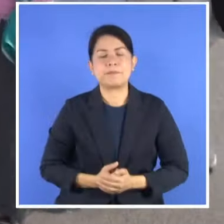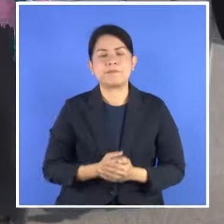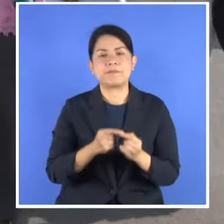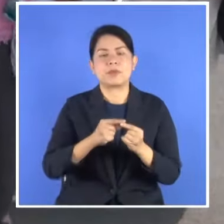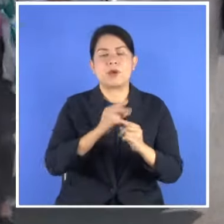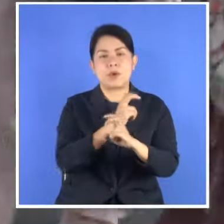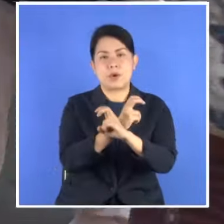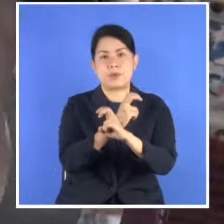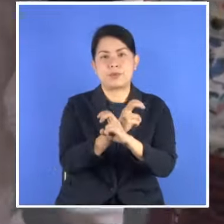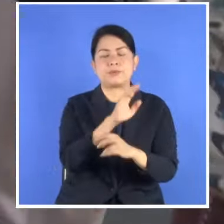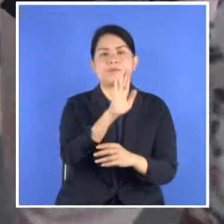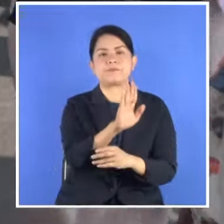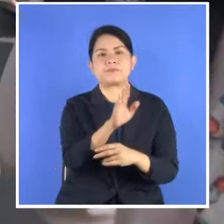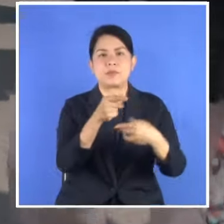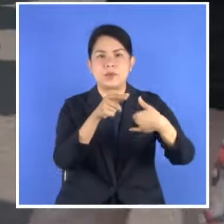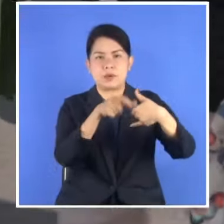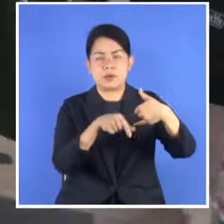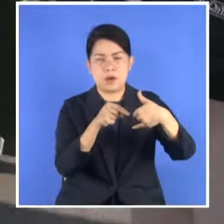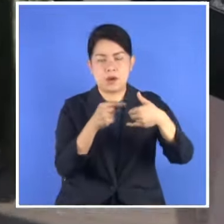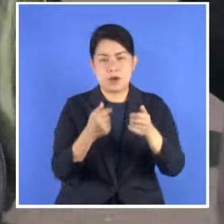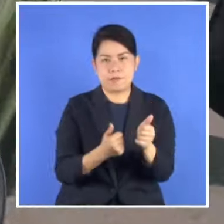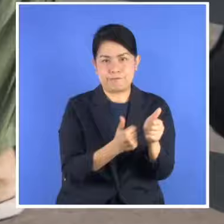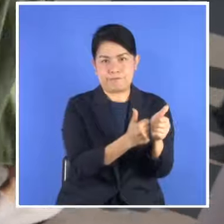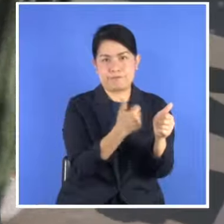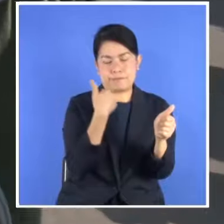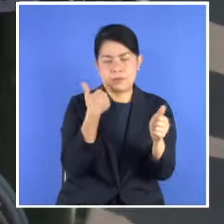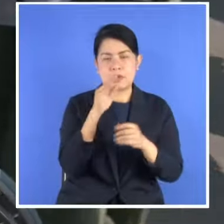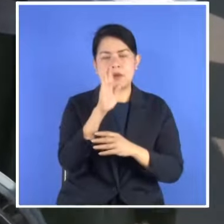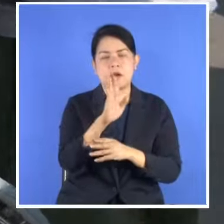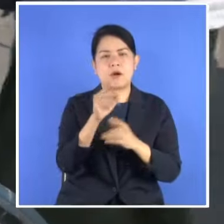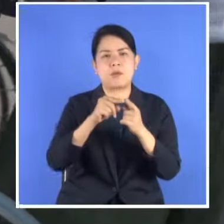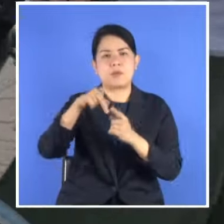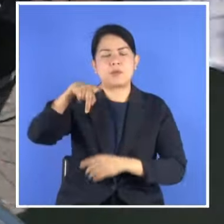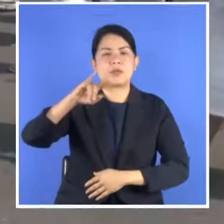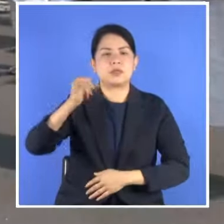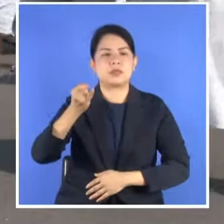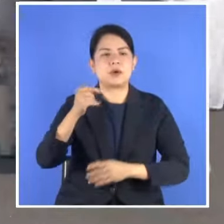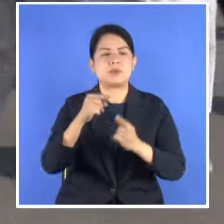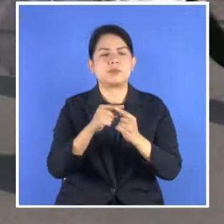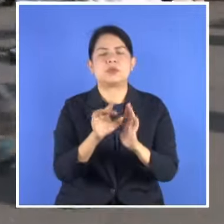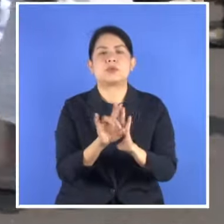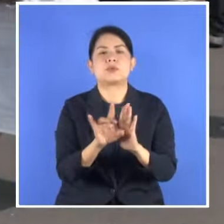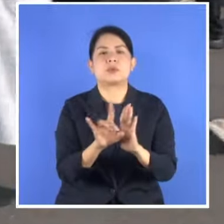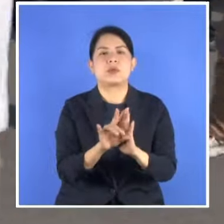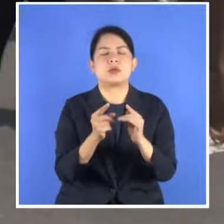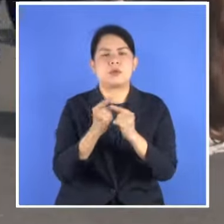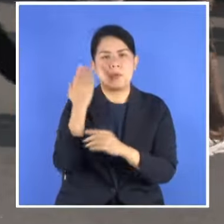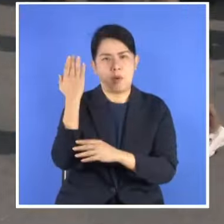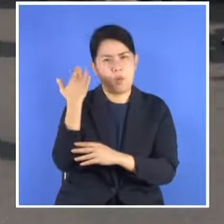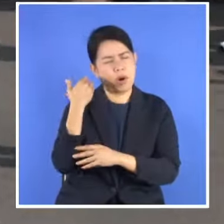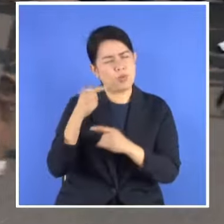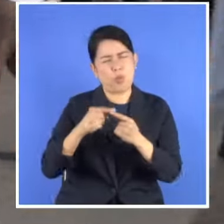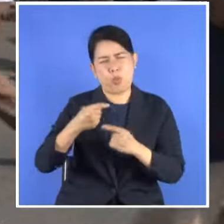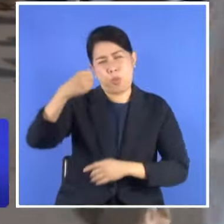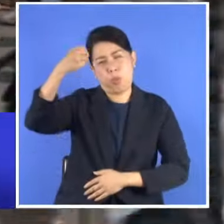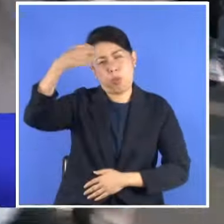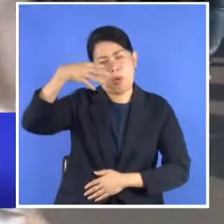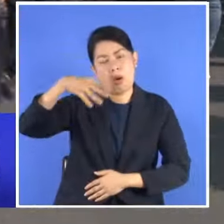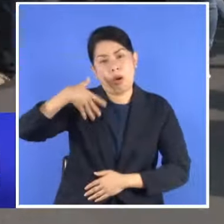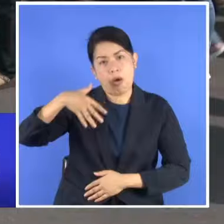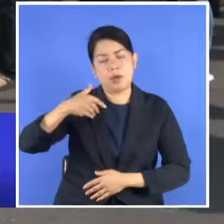ของพระสารีบุตรและพระโมคคัลลานะเป็นวันสุดท้ายในกรุงเทพมหานครนี่นะครับท่ามกลางอากาศที่ร้อนจัดแต่ว่า